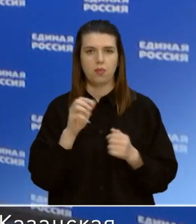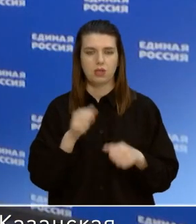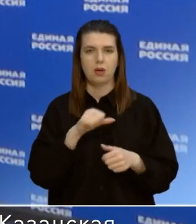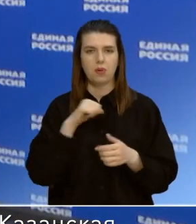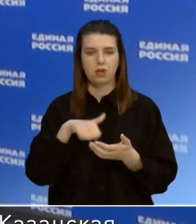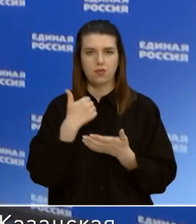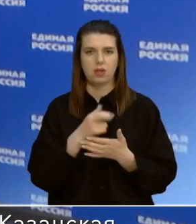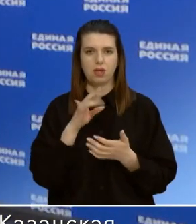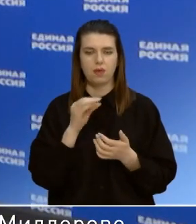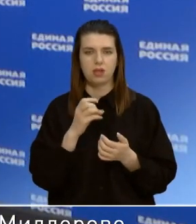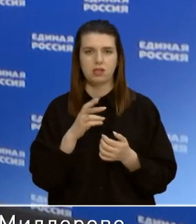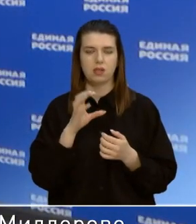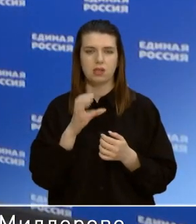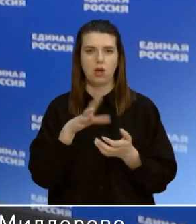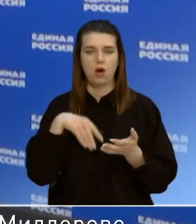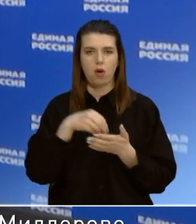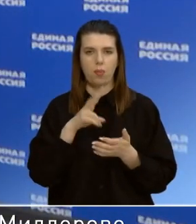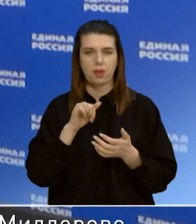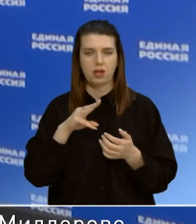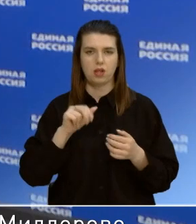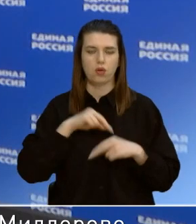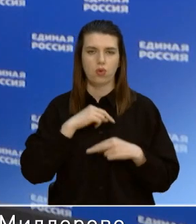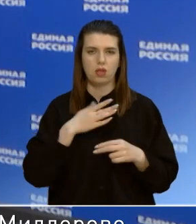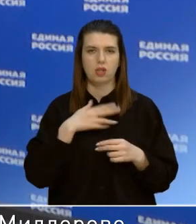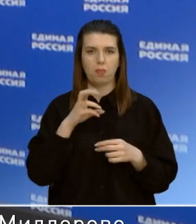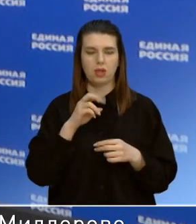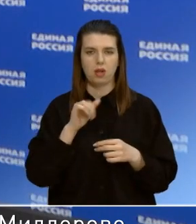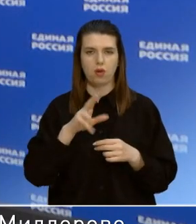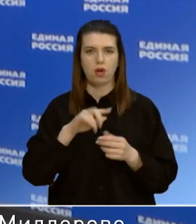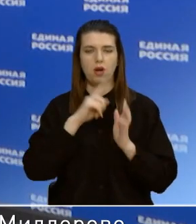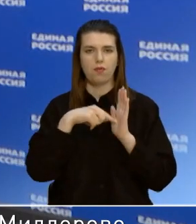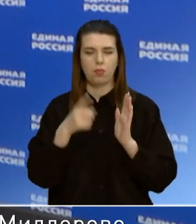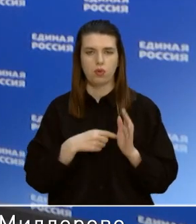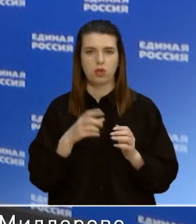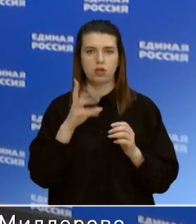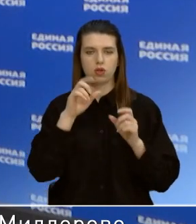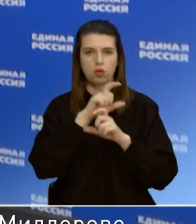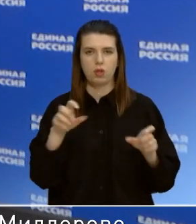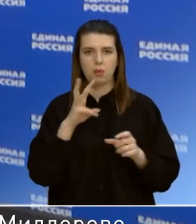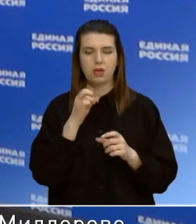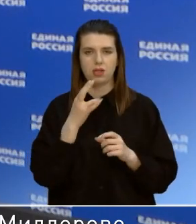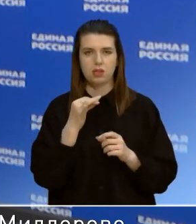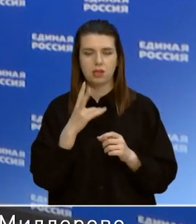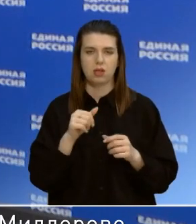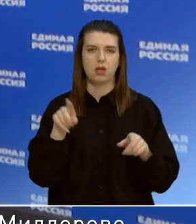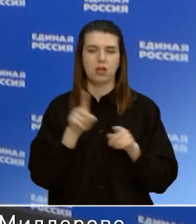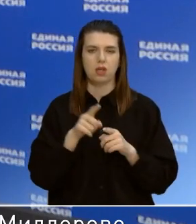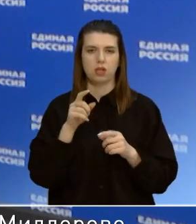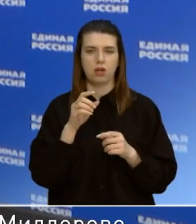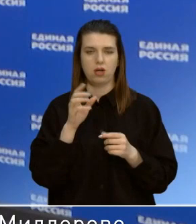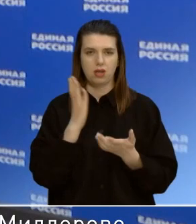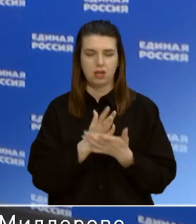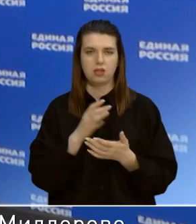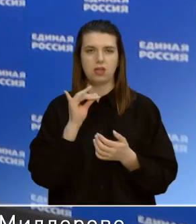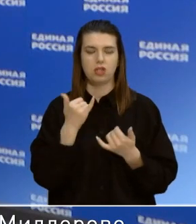самым главным является вопрос, связанный с оплатой труда наших педагогов. Вопросы, связанные со школьной медициной, они также актуальны, и